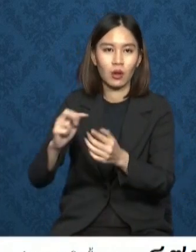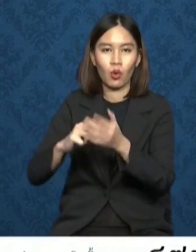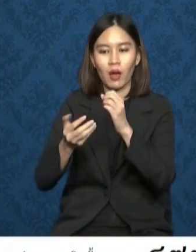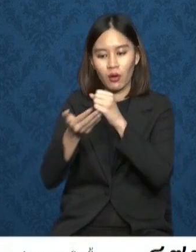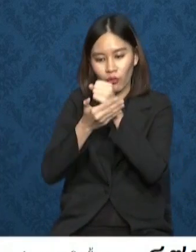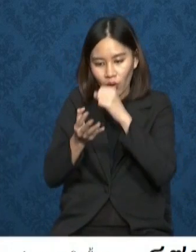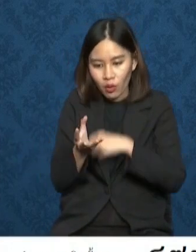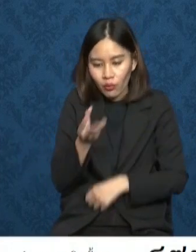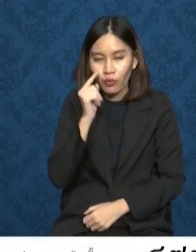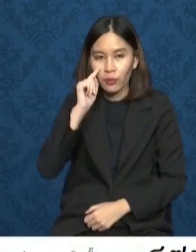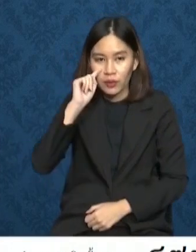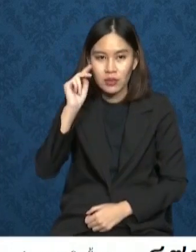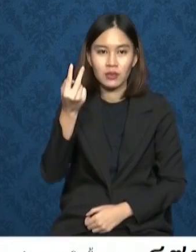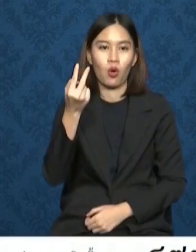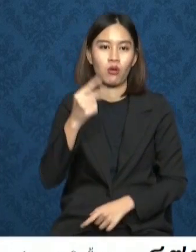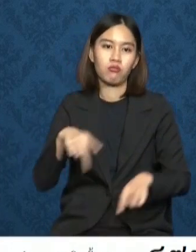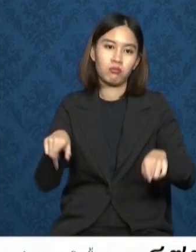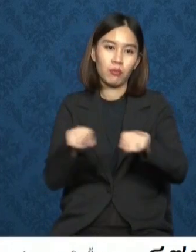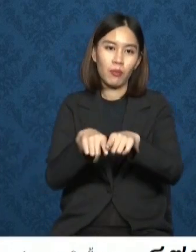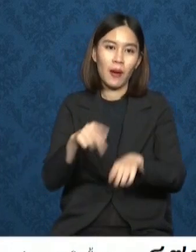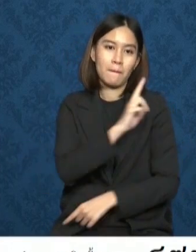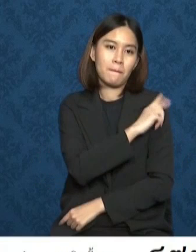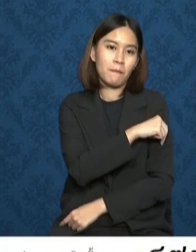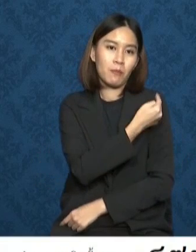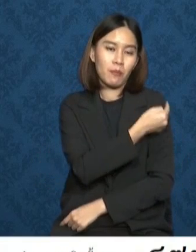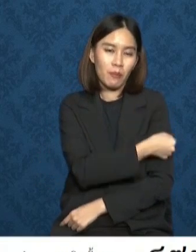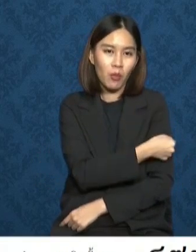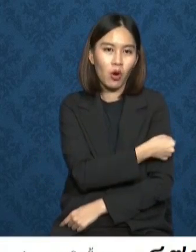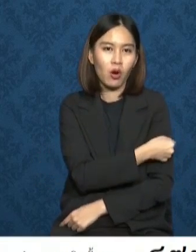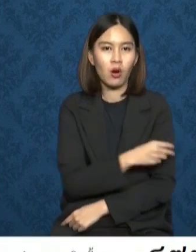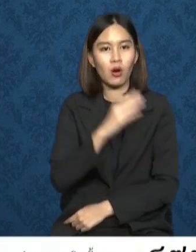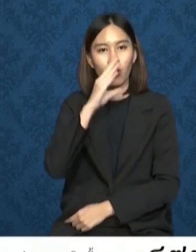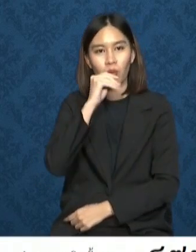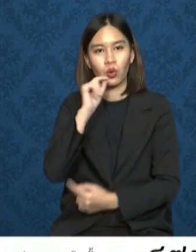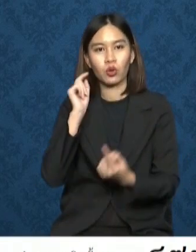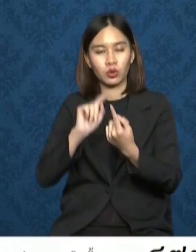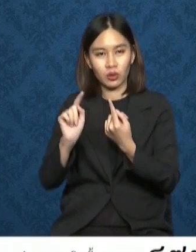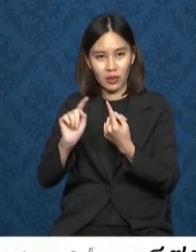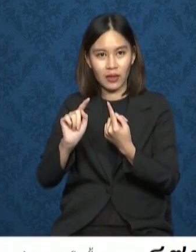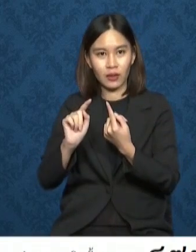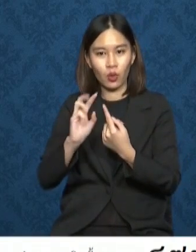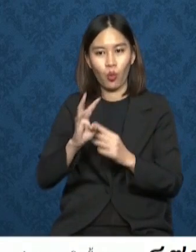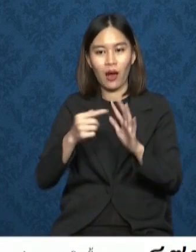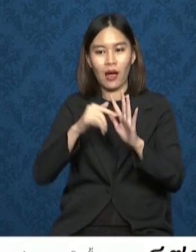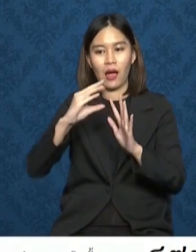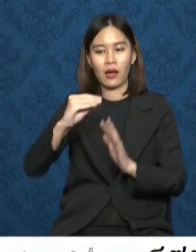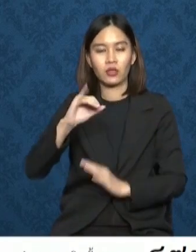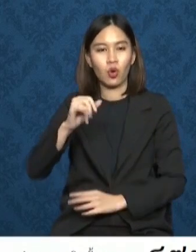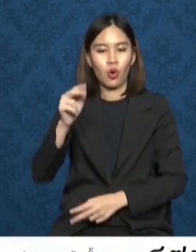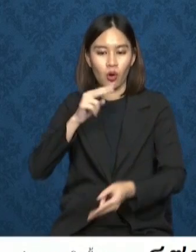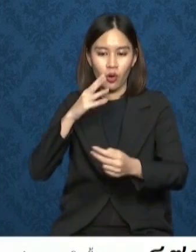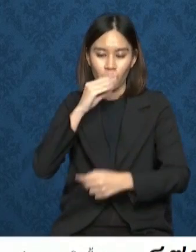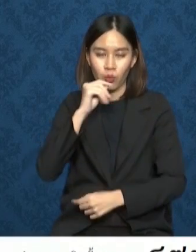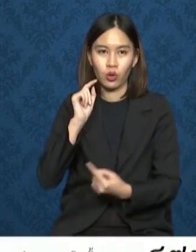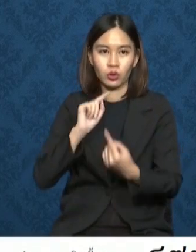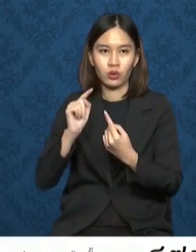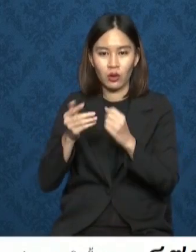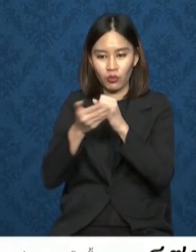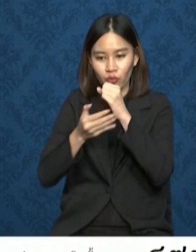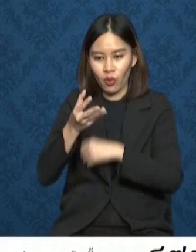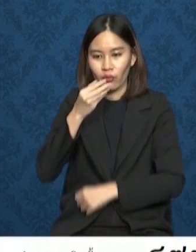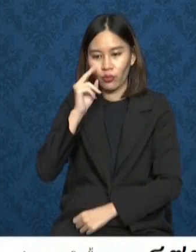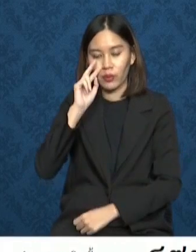เสพต่อที่คุณหมอวาโยพูดถึงเรื่องของ ren Rateหรืออัตราการดูแลอย่างต่อเนื่องที่ไม่กลับไปเสพซ้ำนะ